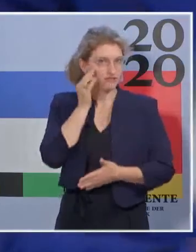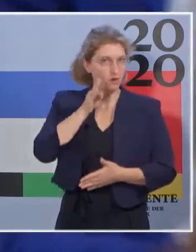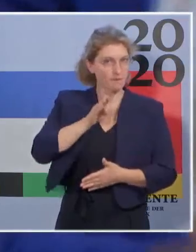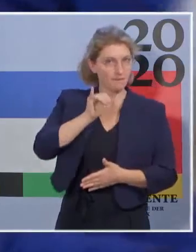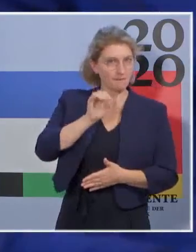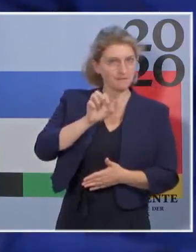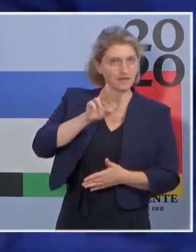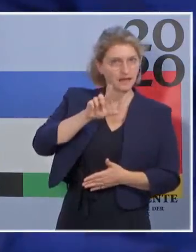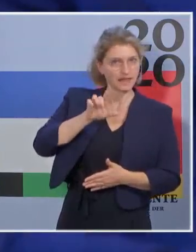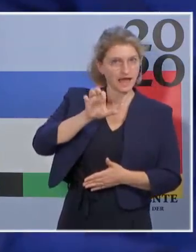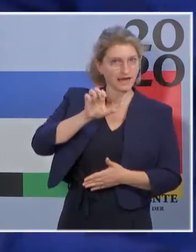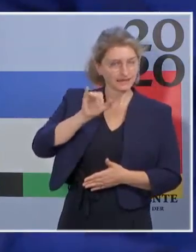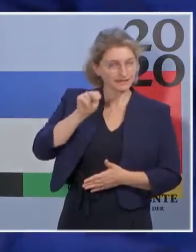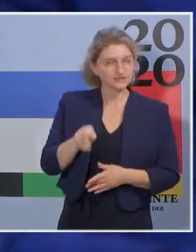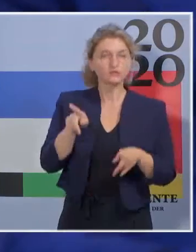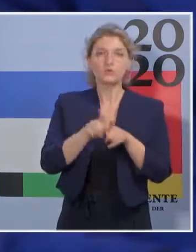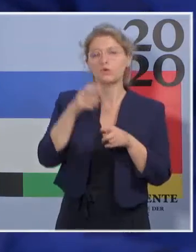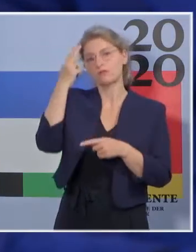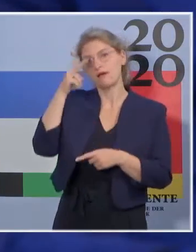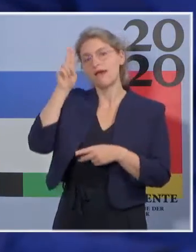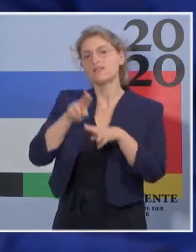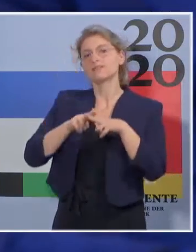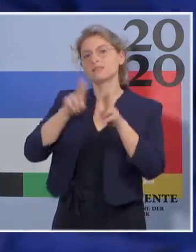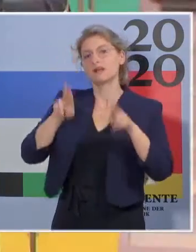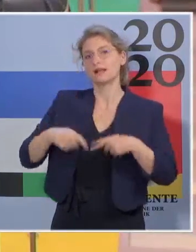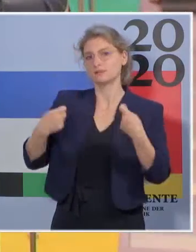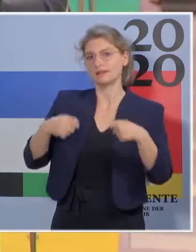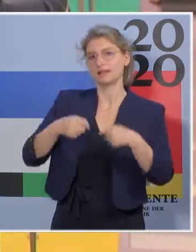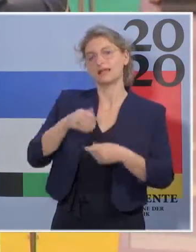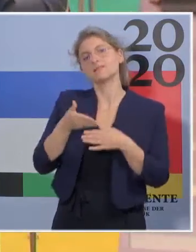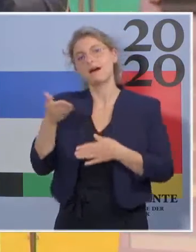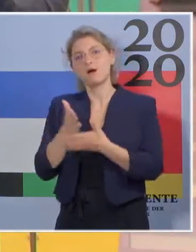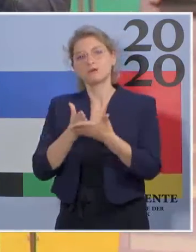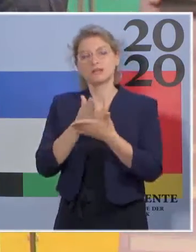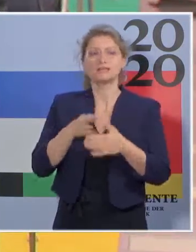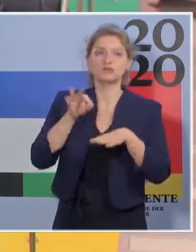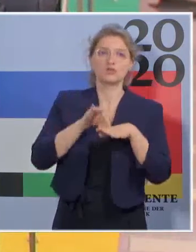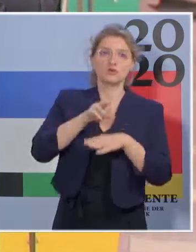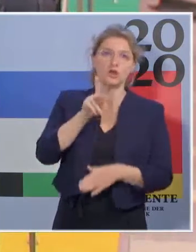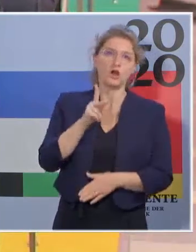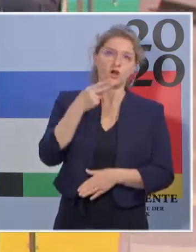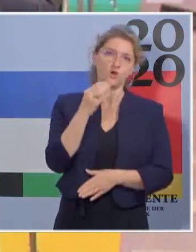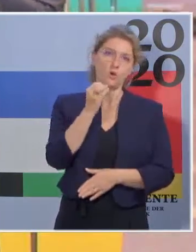wird, sowie Herrn Nationalratspräsidenten außer Dienst, Dr. Andreas Kohl, bei uns begrüßen zu dürfen.